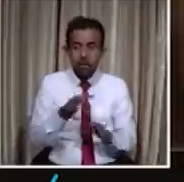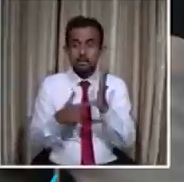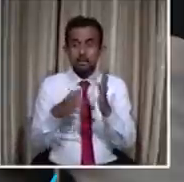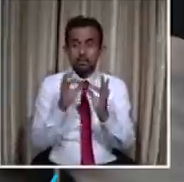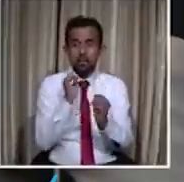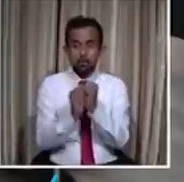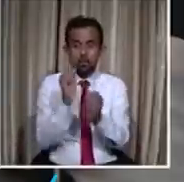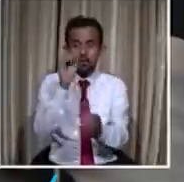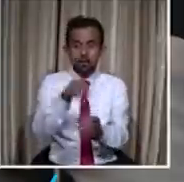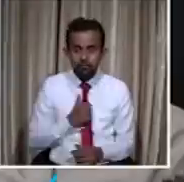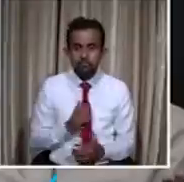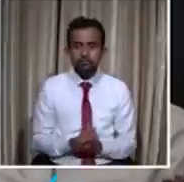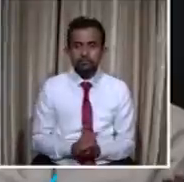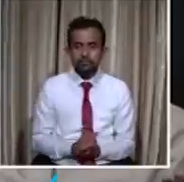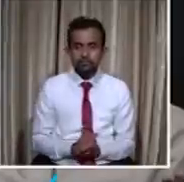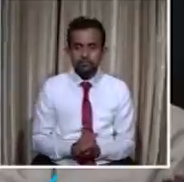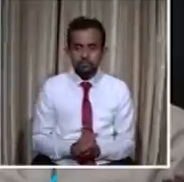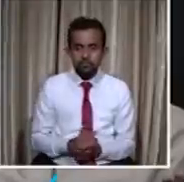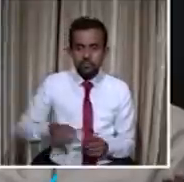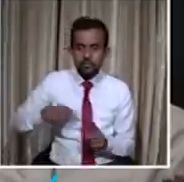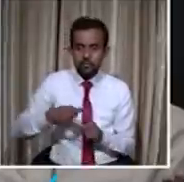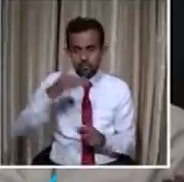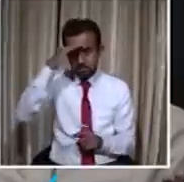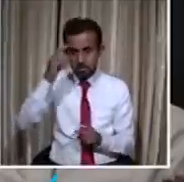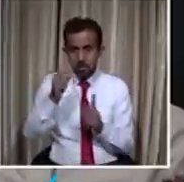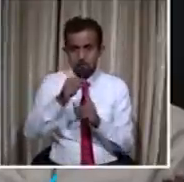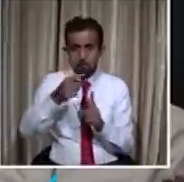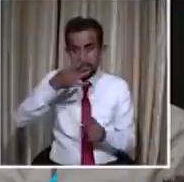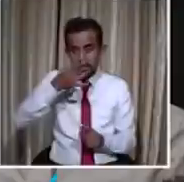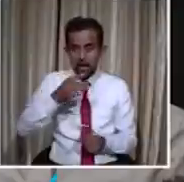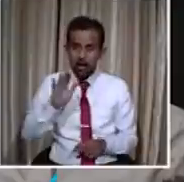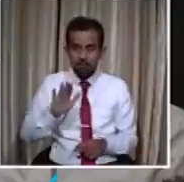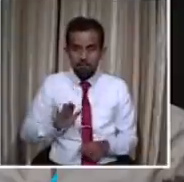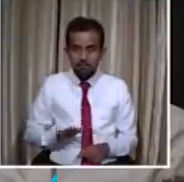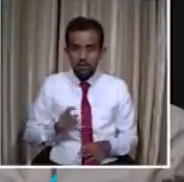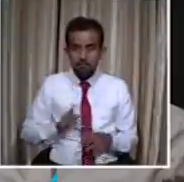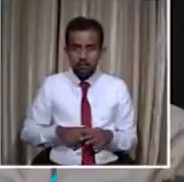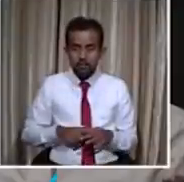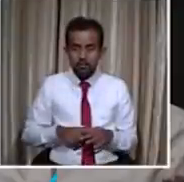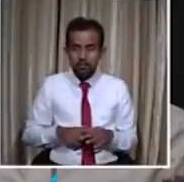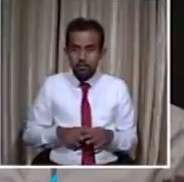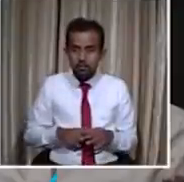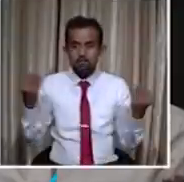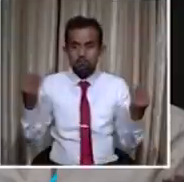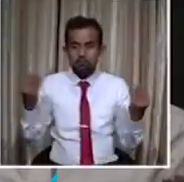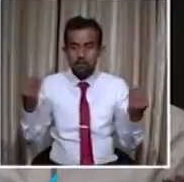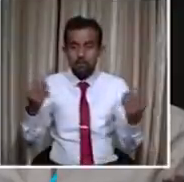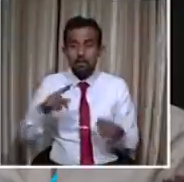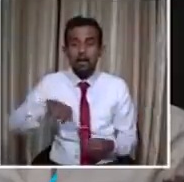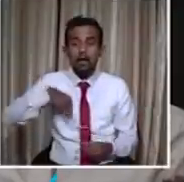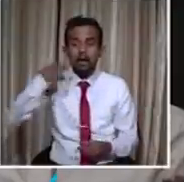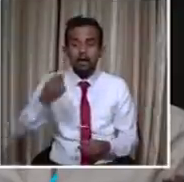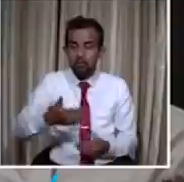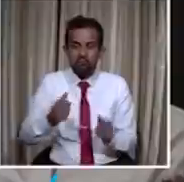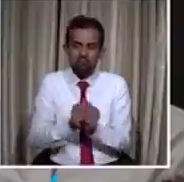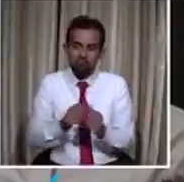සලසන්න වෙයි. මොකද මේ ඩීසල් ප්‍රශ්න නිසා සතියන්තයේ වෙනකොට පෙට්‍රල් ඩීසල් තියෙන නිසා ඒ ප්‍රශ්නේ අපි හිතන්නේ උග්‍ර වෙයි කියලා. හෙට